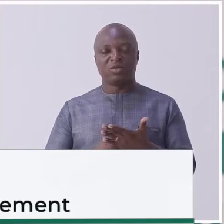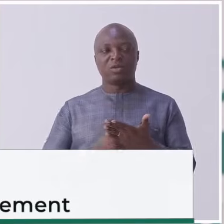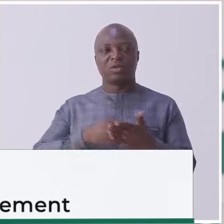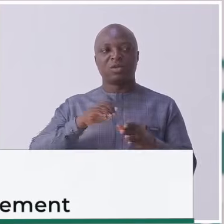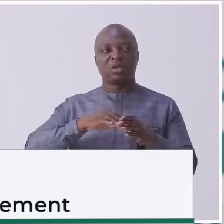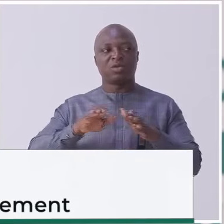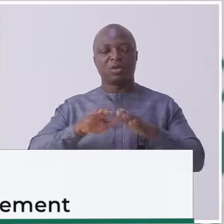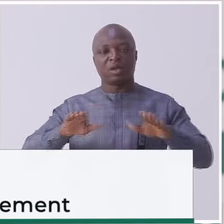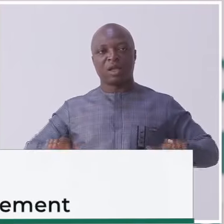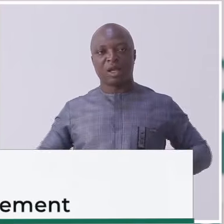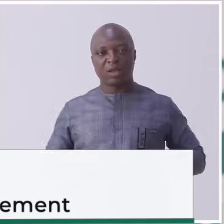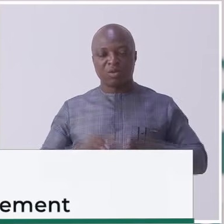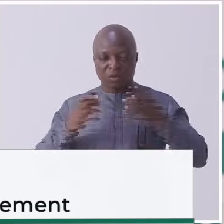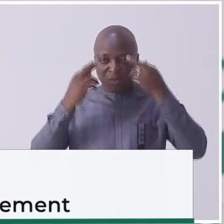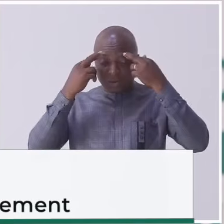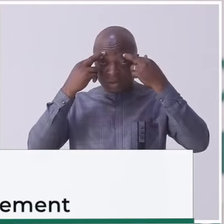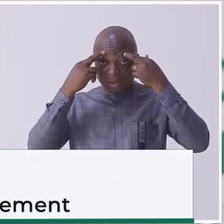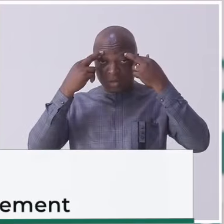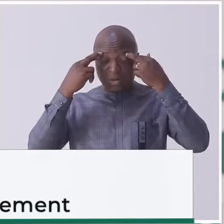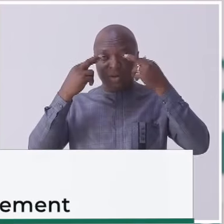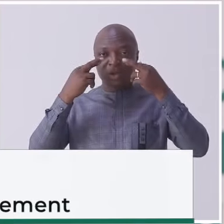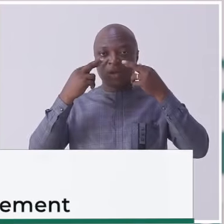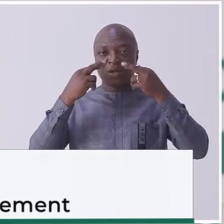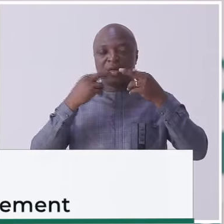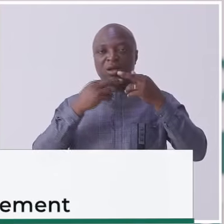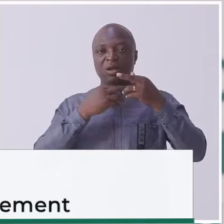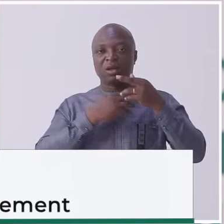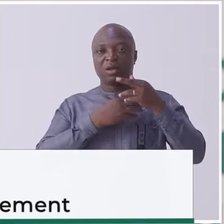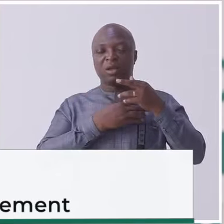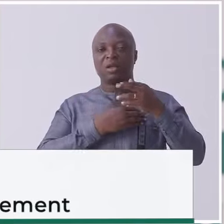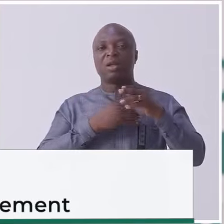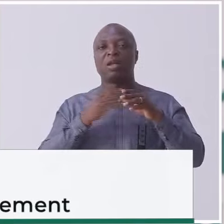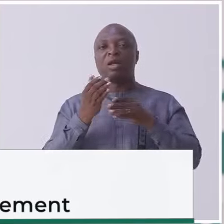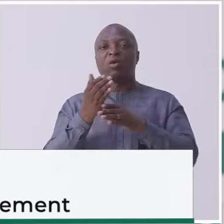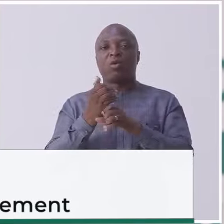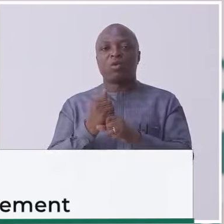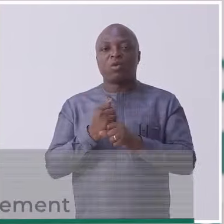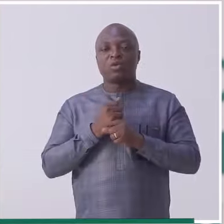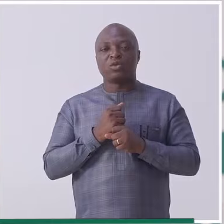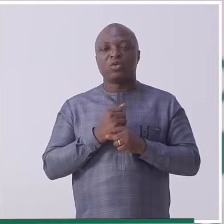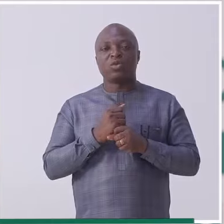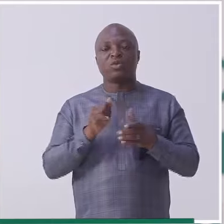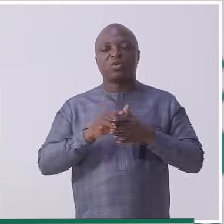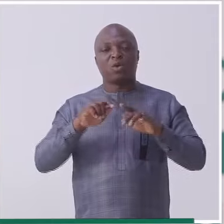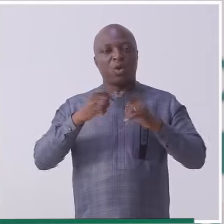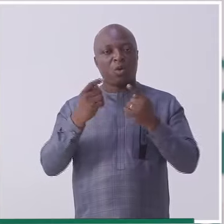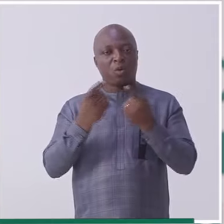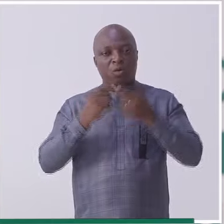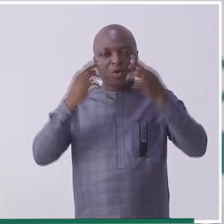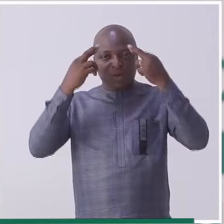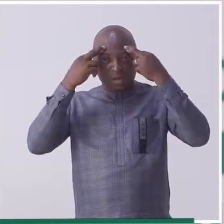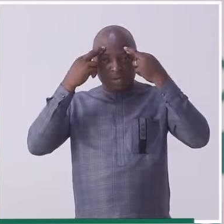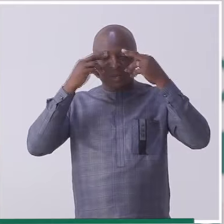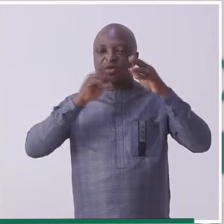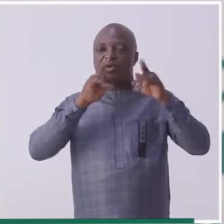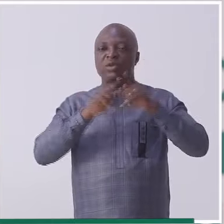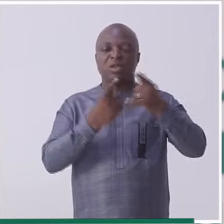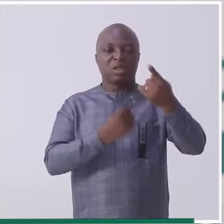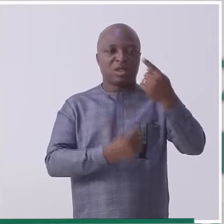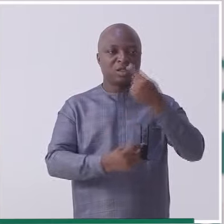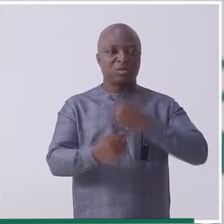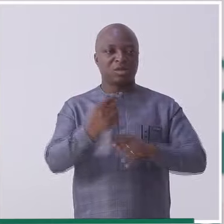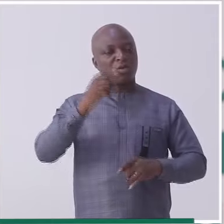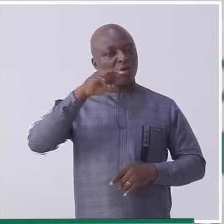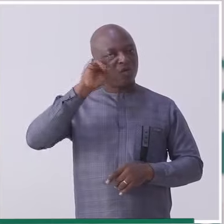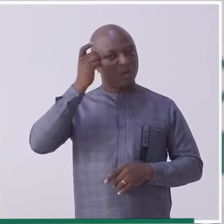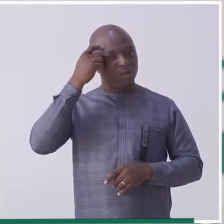du cadre permanent de concertation. Les conclusions du cadre permanent de concertation ont été transmises au